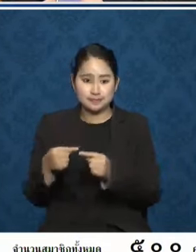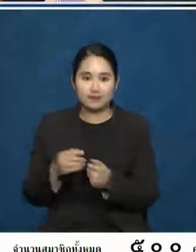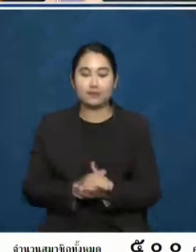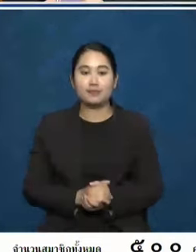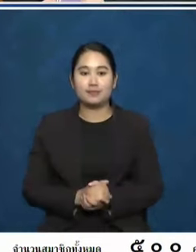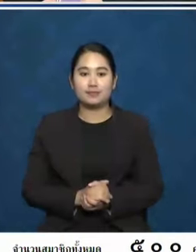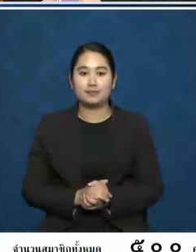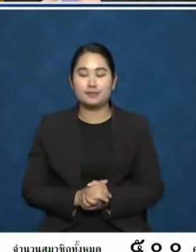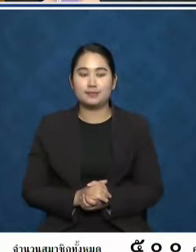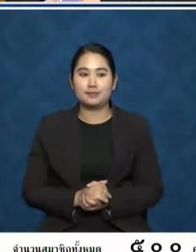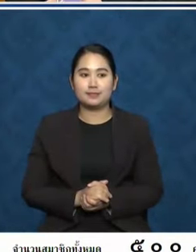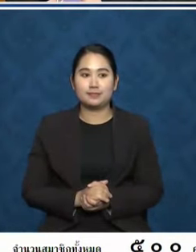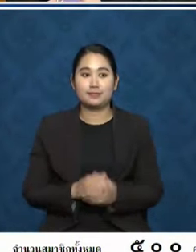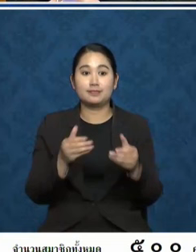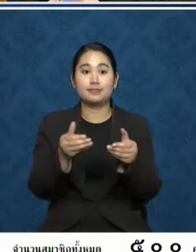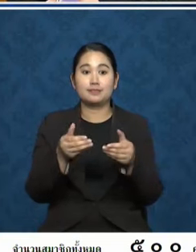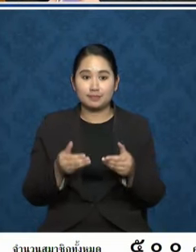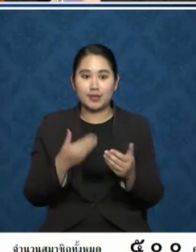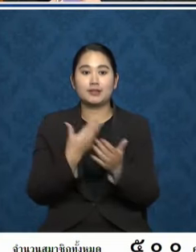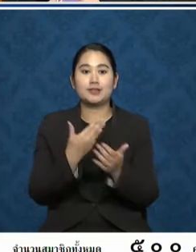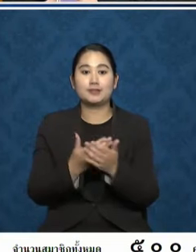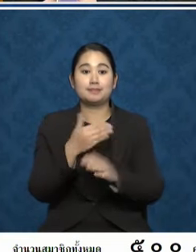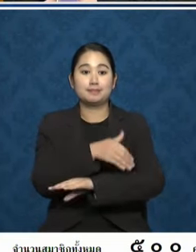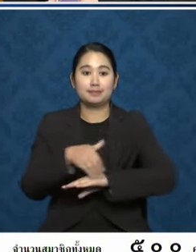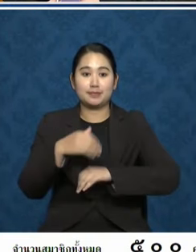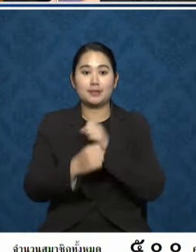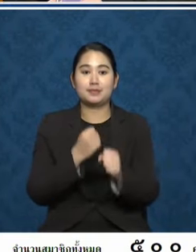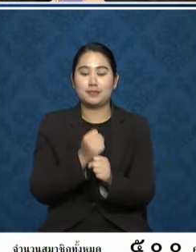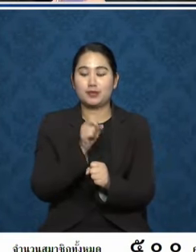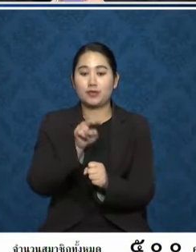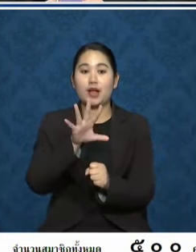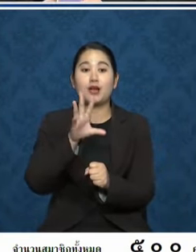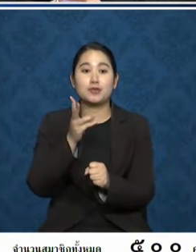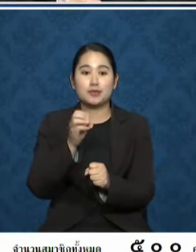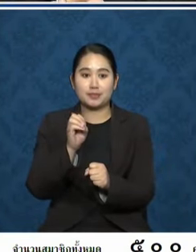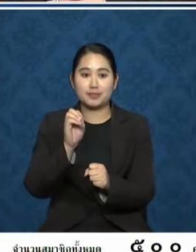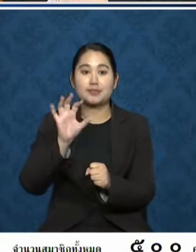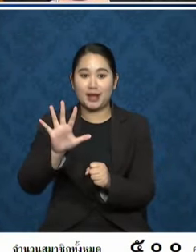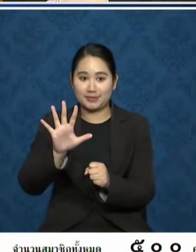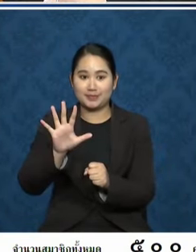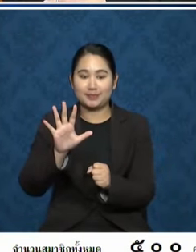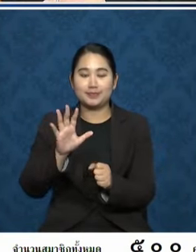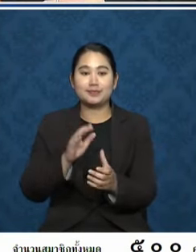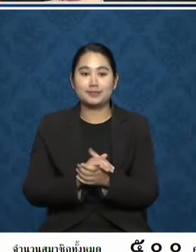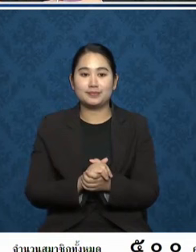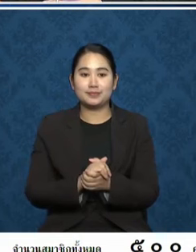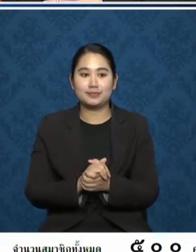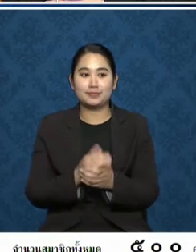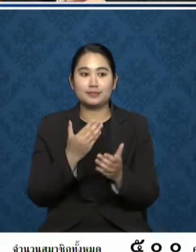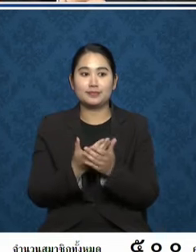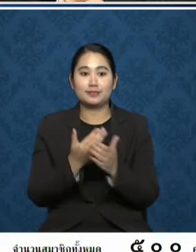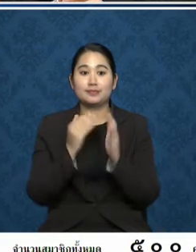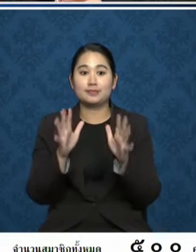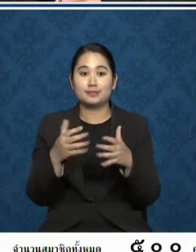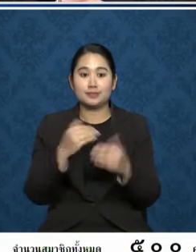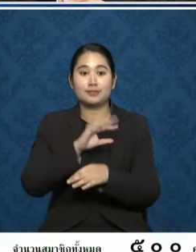บสำหรบรายงานสถานะทางการเงินของสวัทช. ประจำปีงบประมาณ 2,565 ครับสิทัพทรวม